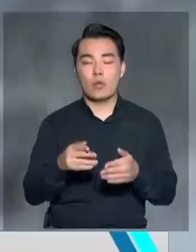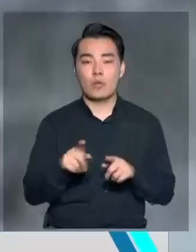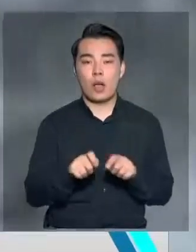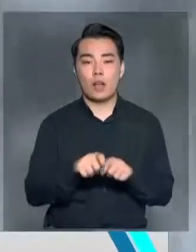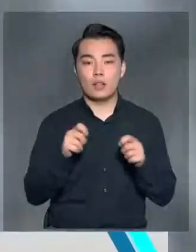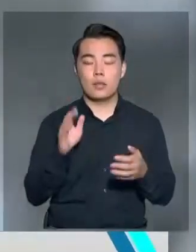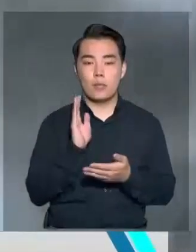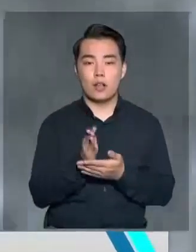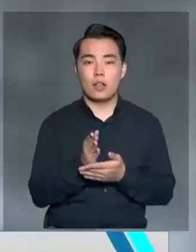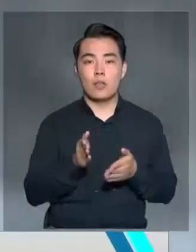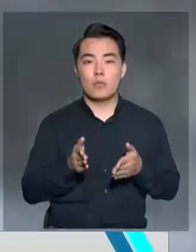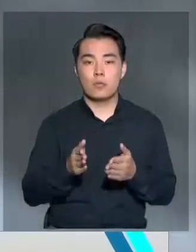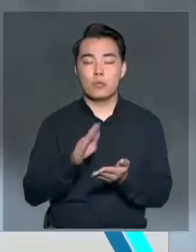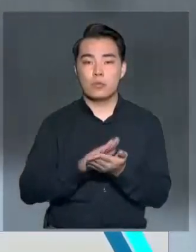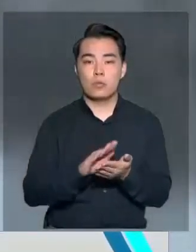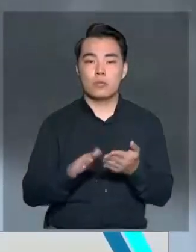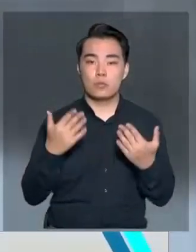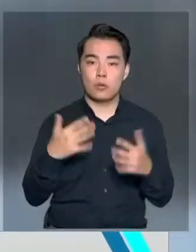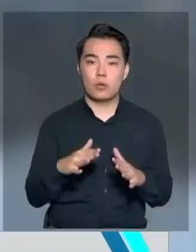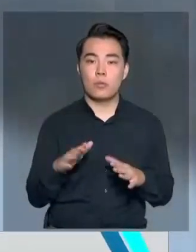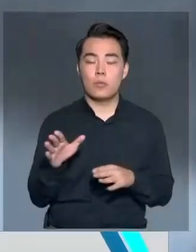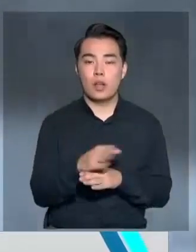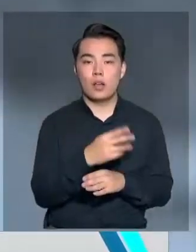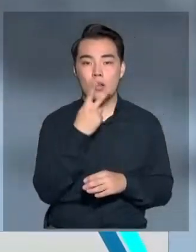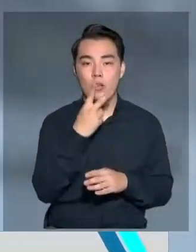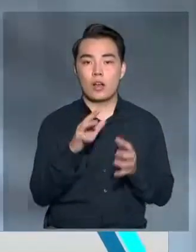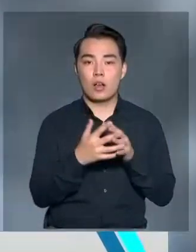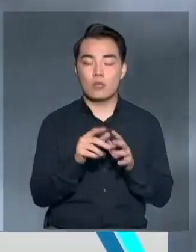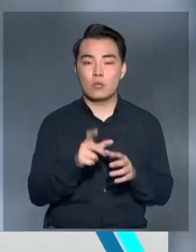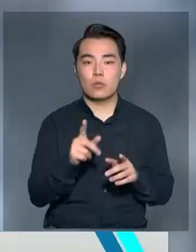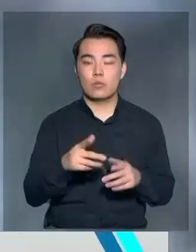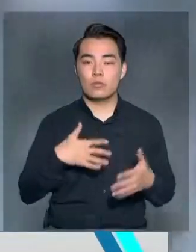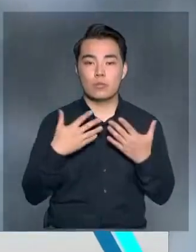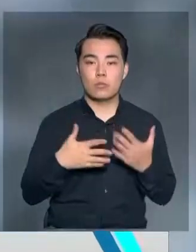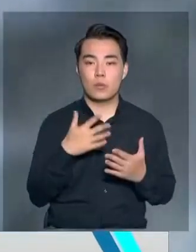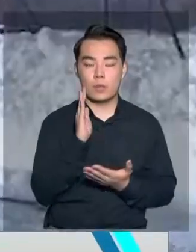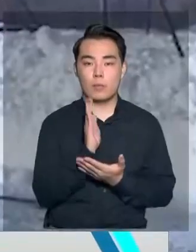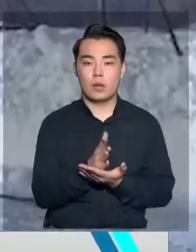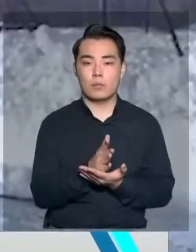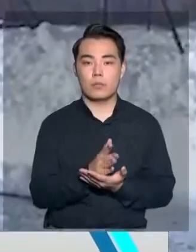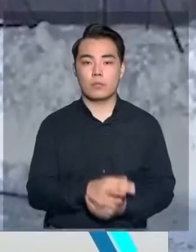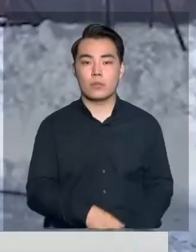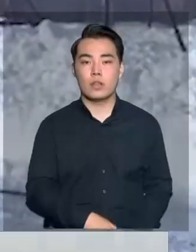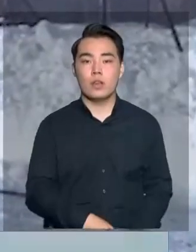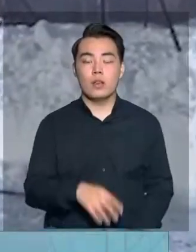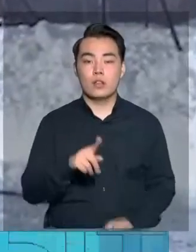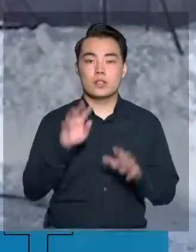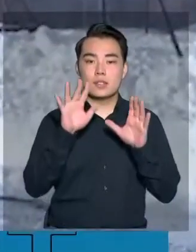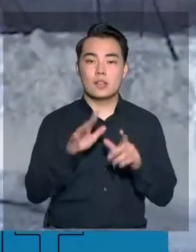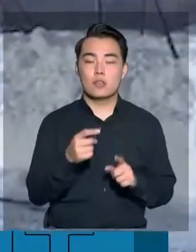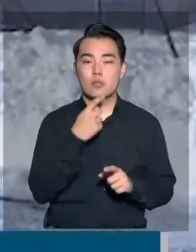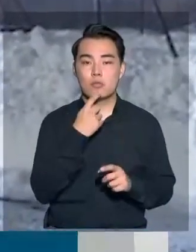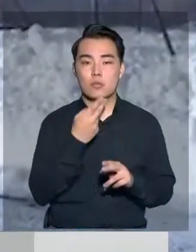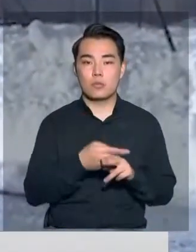дейді. Бастысы көшелер қардан тазартылған. Ол үшін ауыл азаматтары да атсалысып жатыр екен. Қар қалың, су